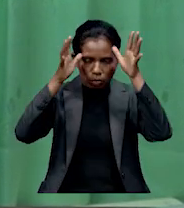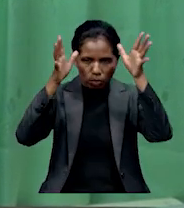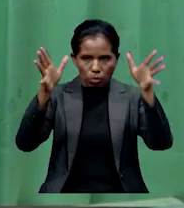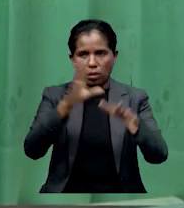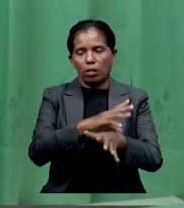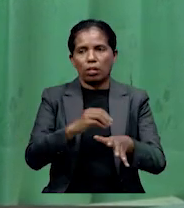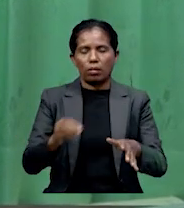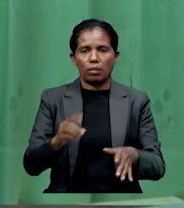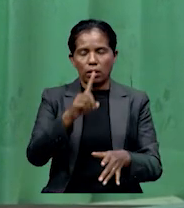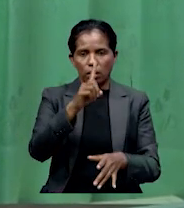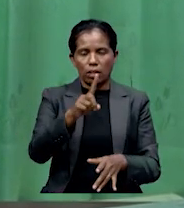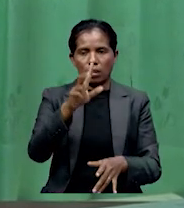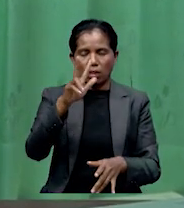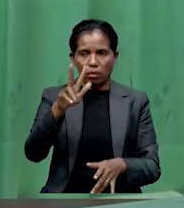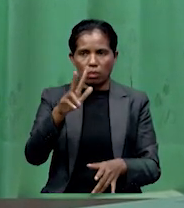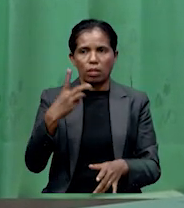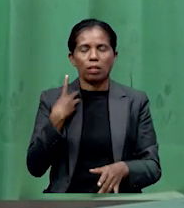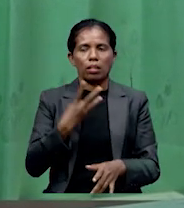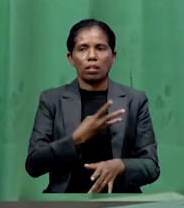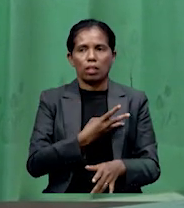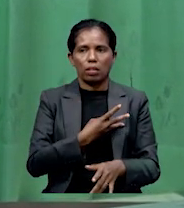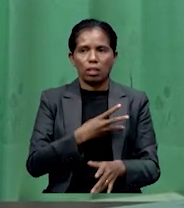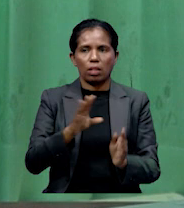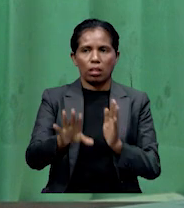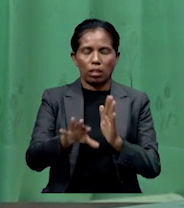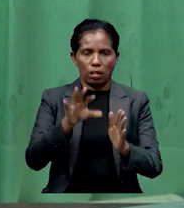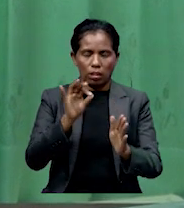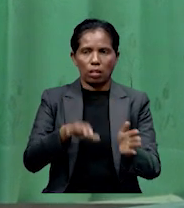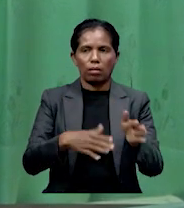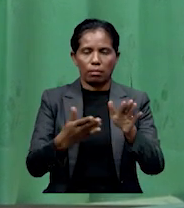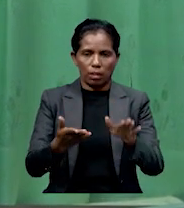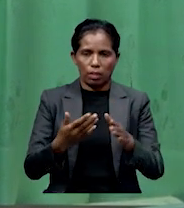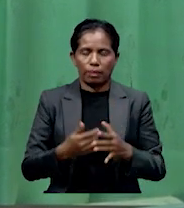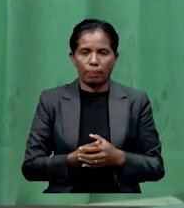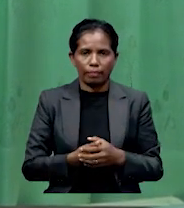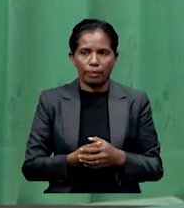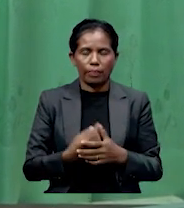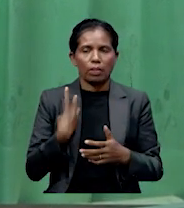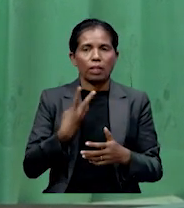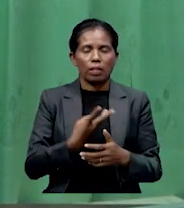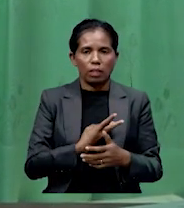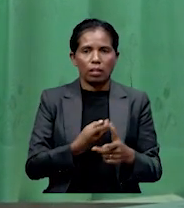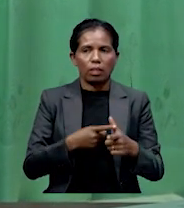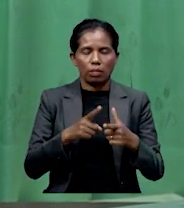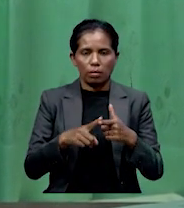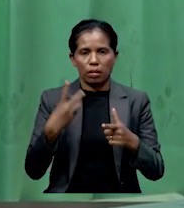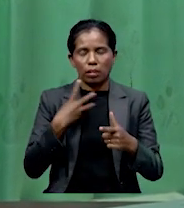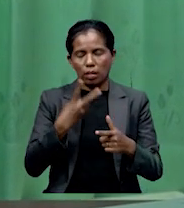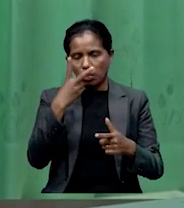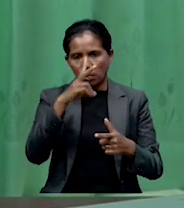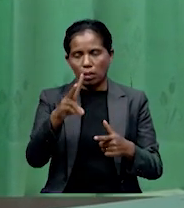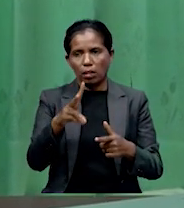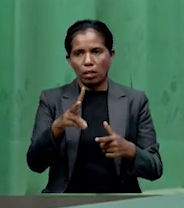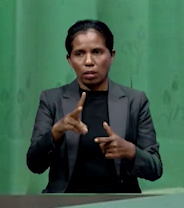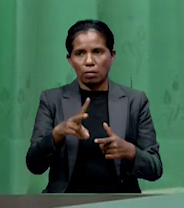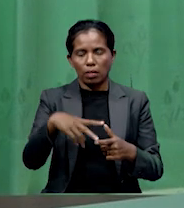ida karua nebe maka ita hetang mate e ita halo deposito capturasaun ba